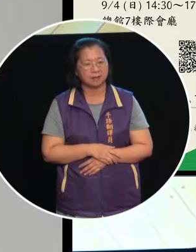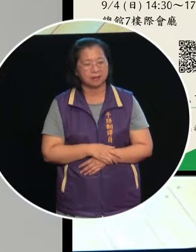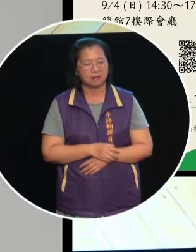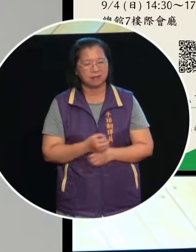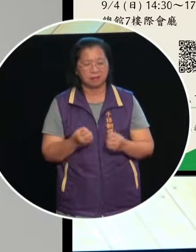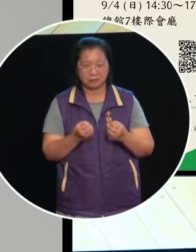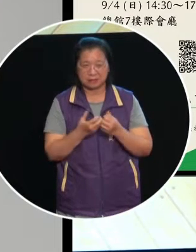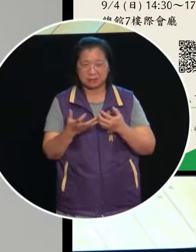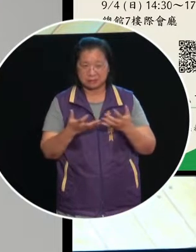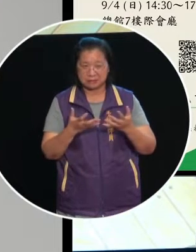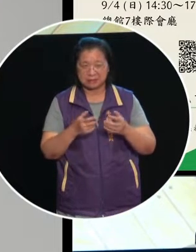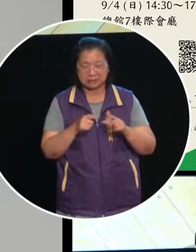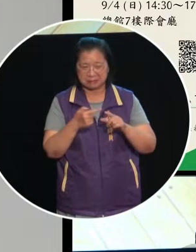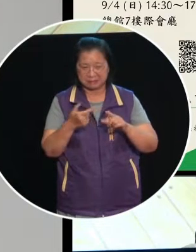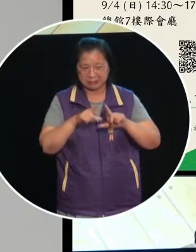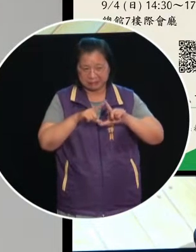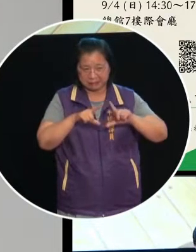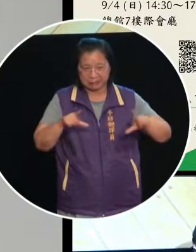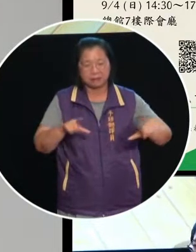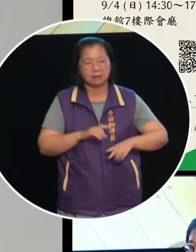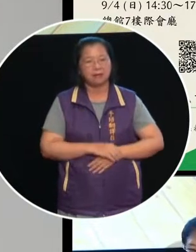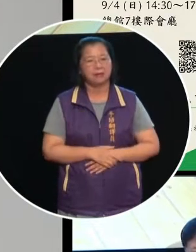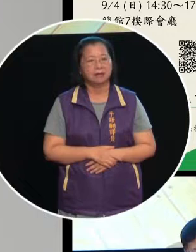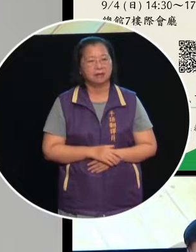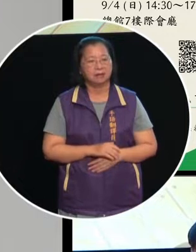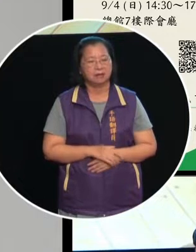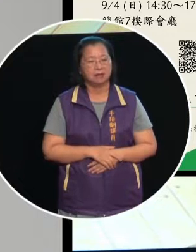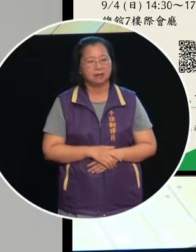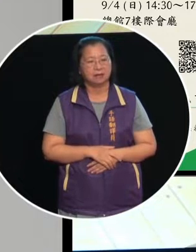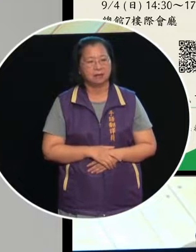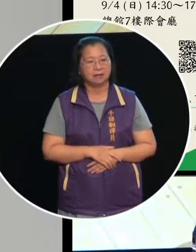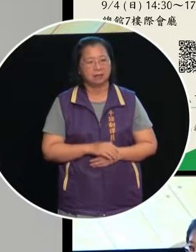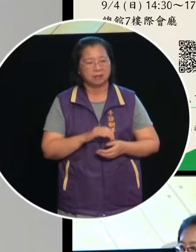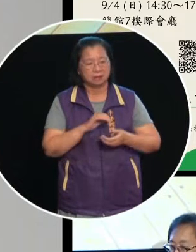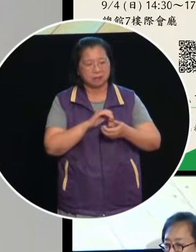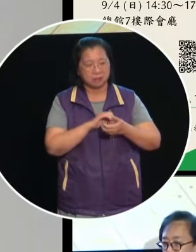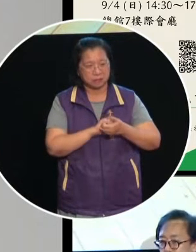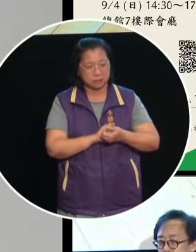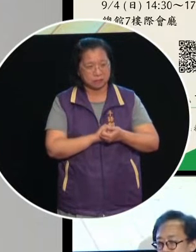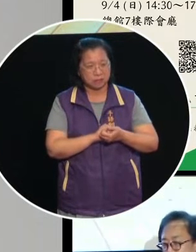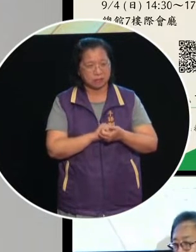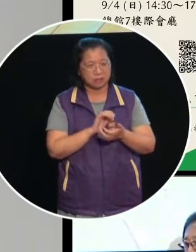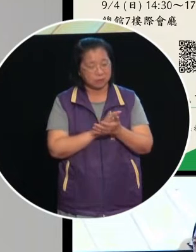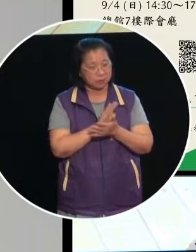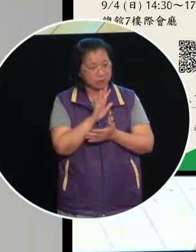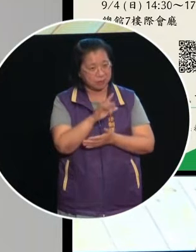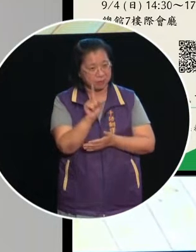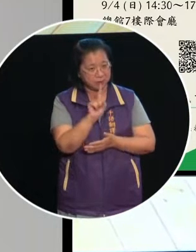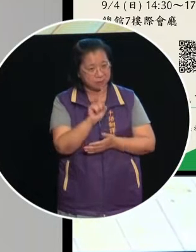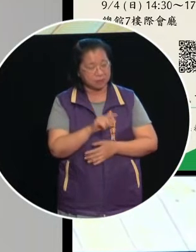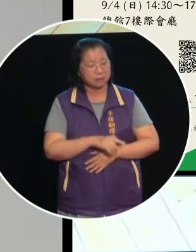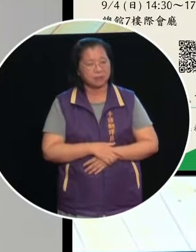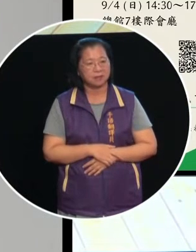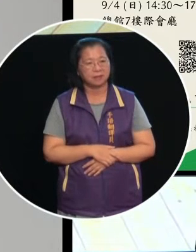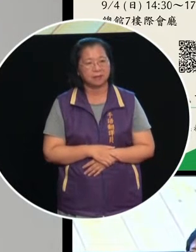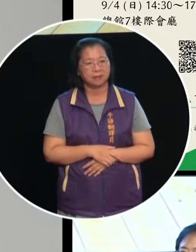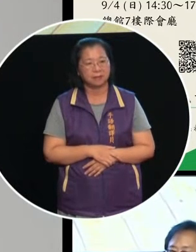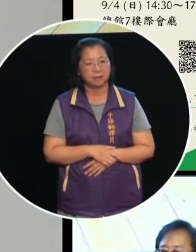件，几乎决定了日本政府的未来的安全战略，是意思是我们